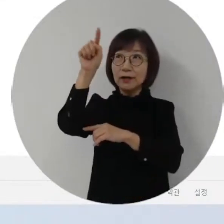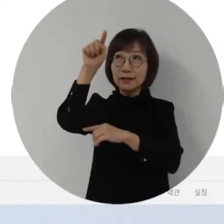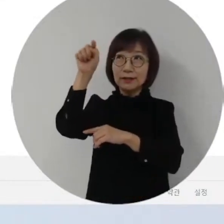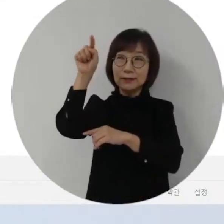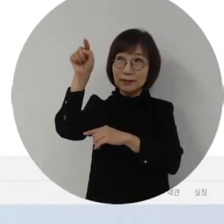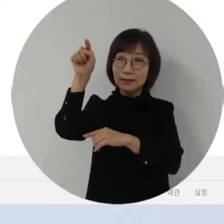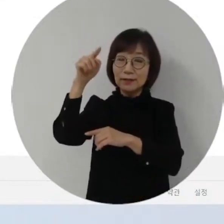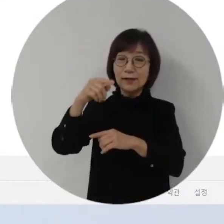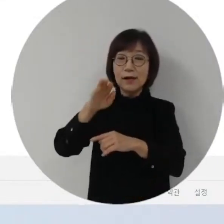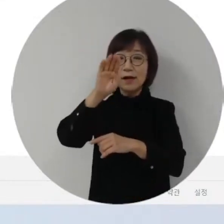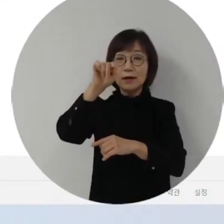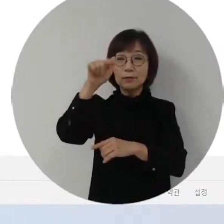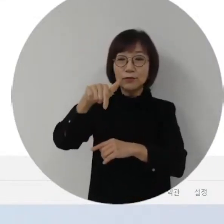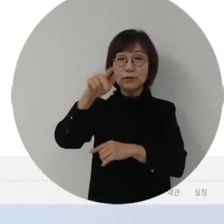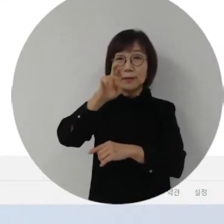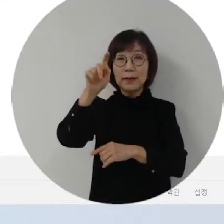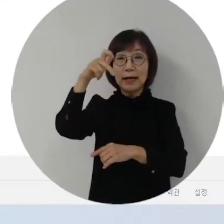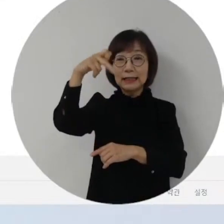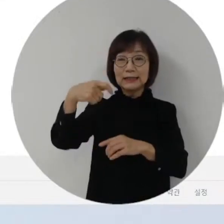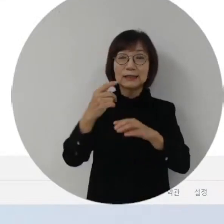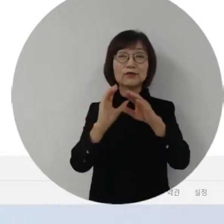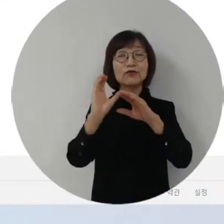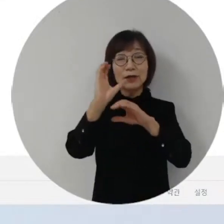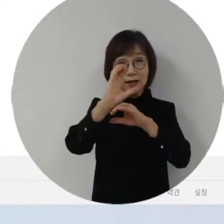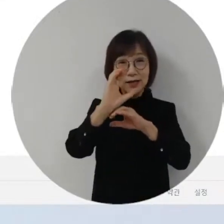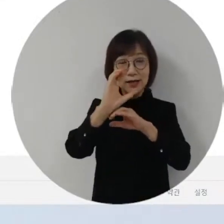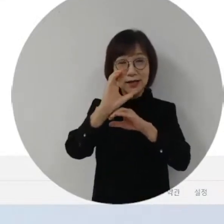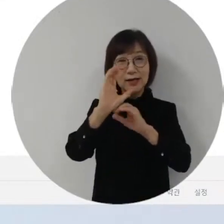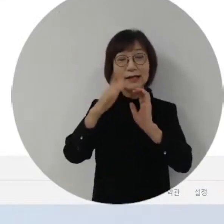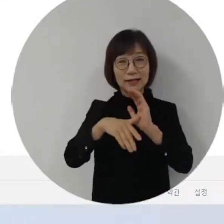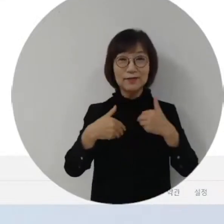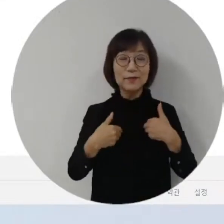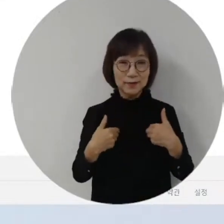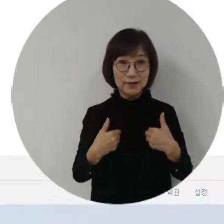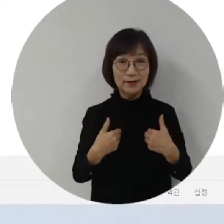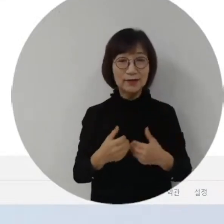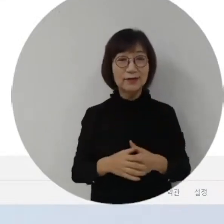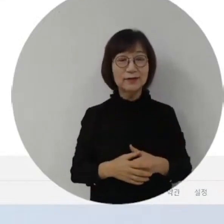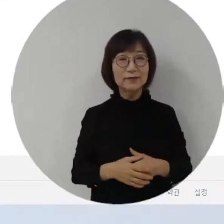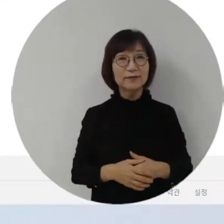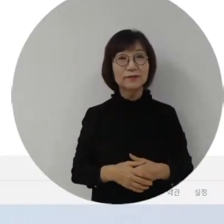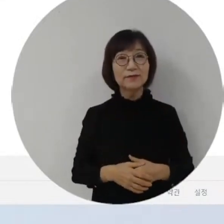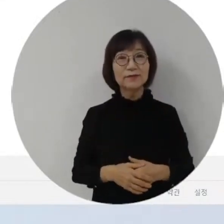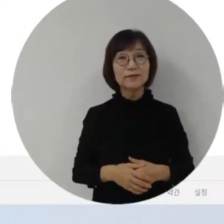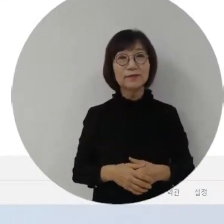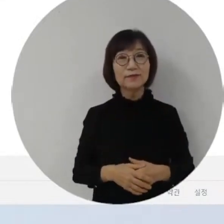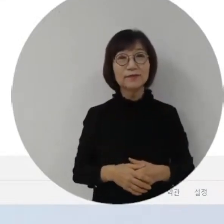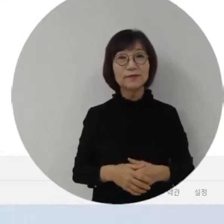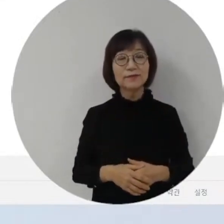요거는 엣지 배울 때 다 했기 때문에 그냥 간략하게 설명만 드릴 거예요.